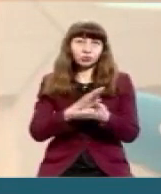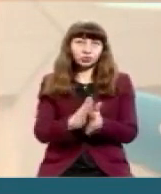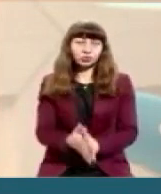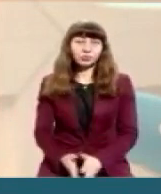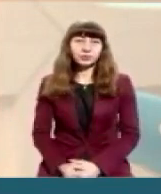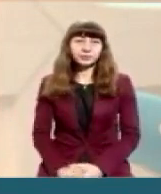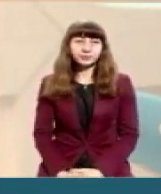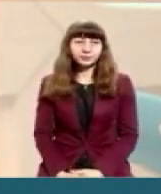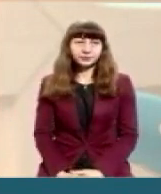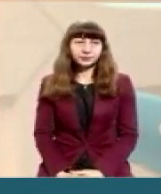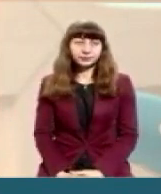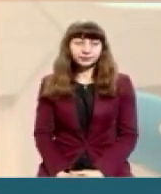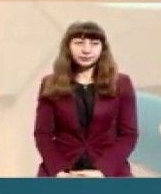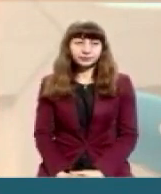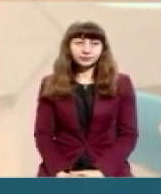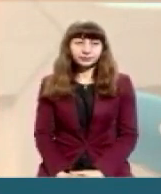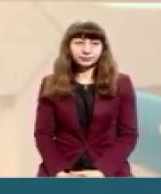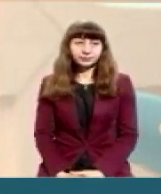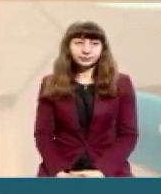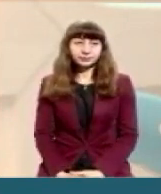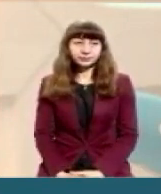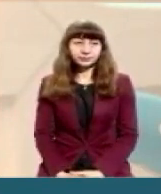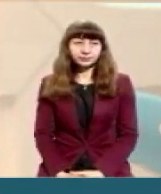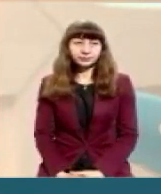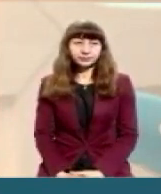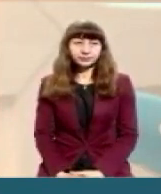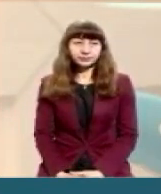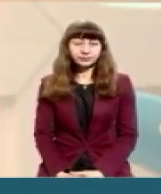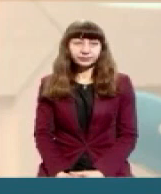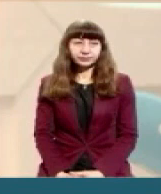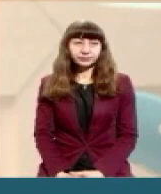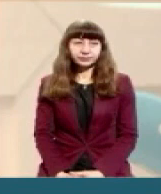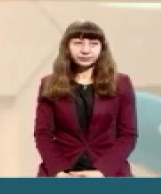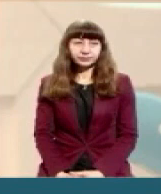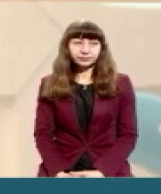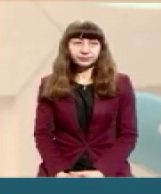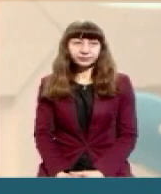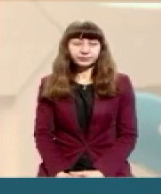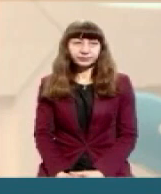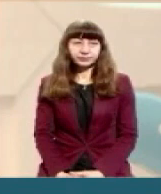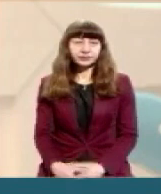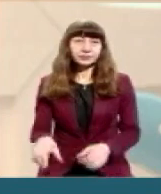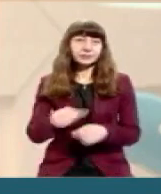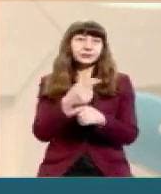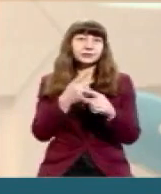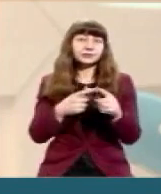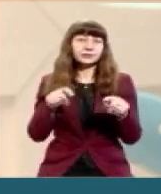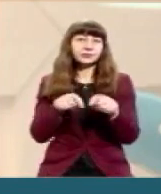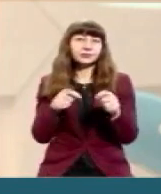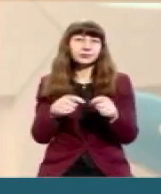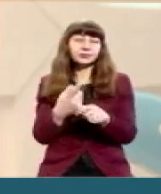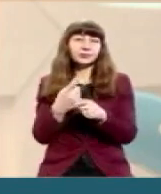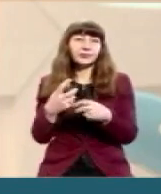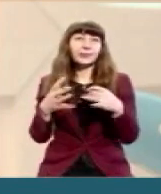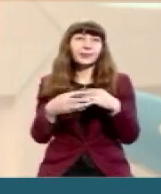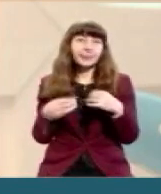услугу, дали согласие. Основная эта часть нарушений именно по земле идет. Мы в этом году